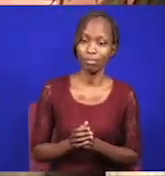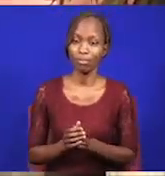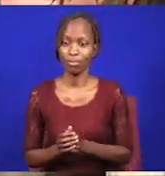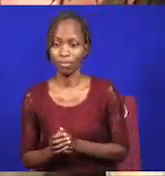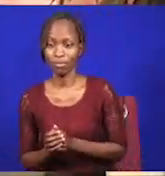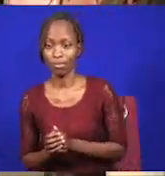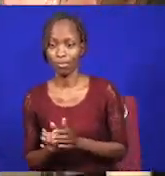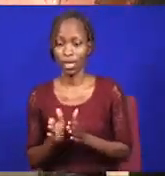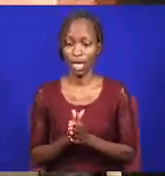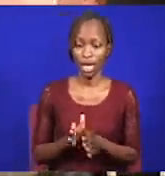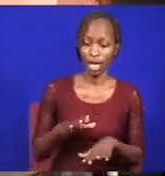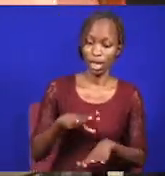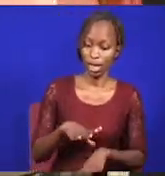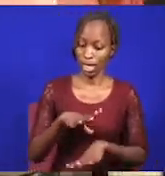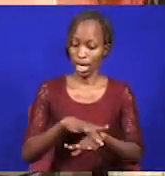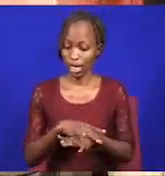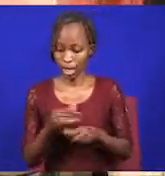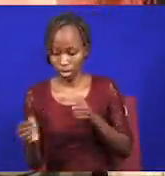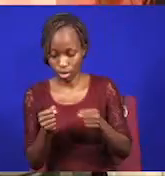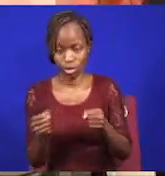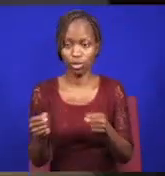Tetemeko la nchi likazuka,